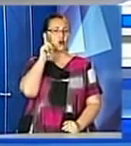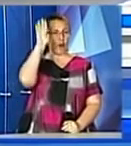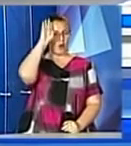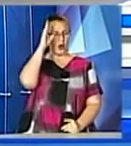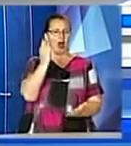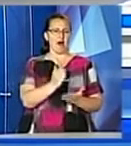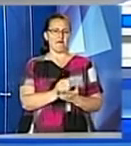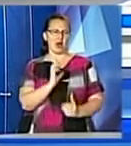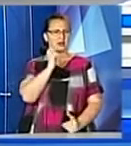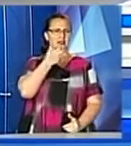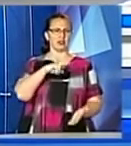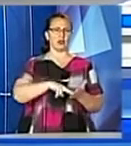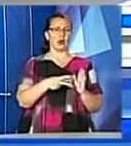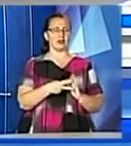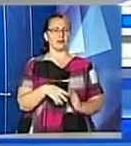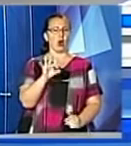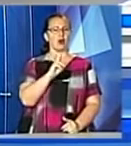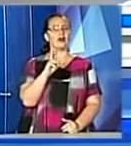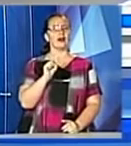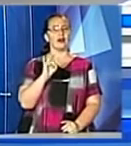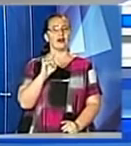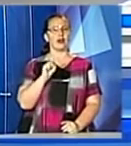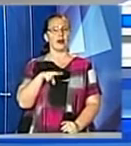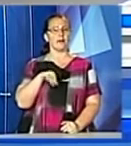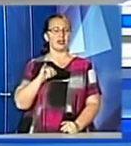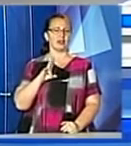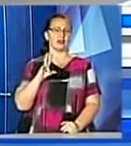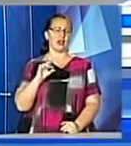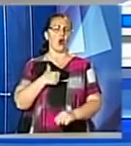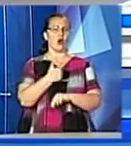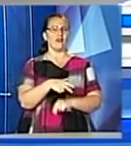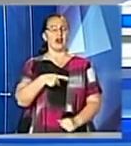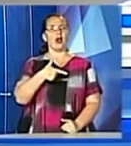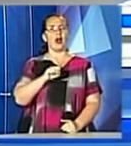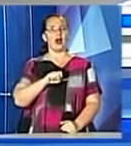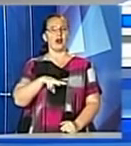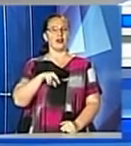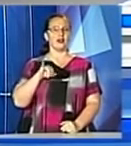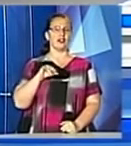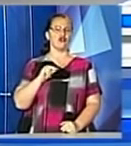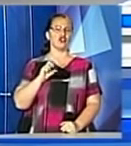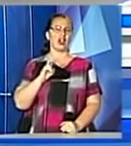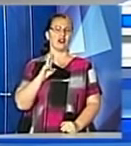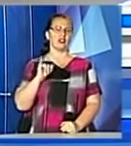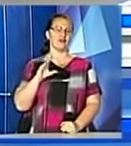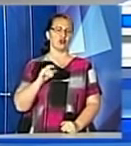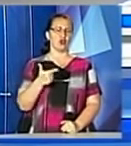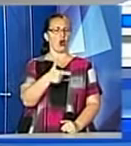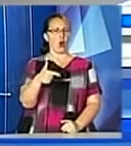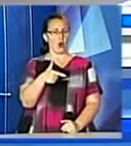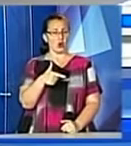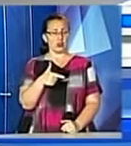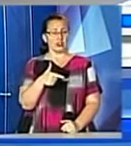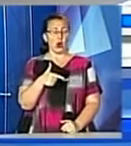плани. Олег Карапінка, голова Галичанівської сільської ради на Городоччині і наймолодший керівник в Україні.